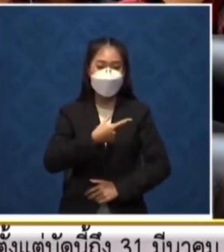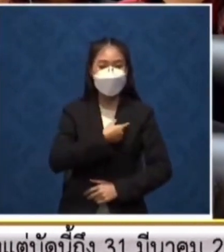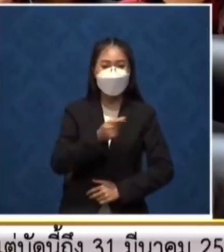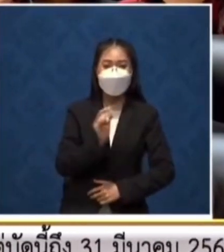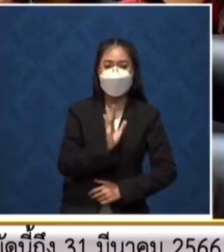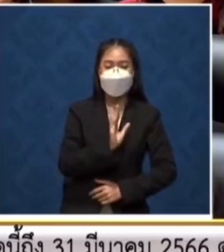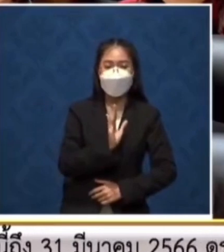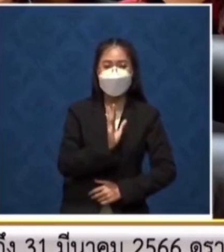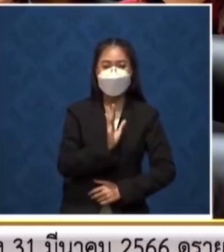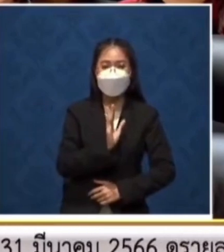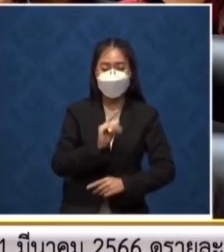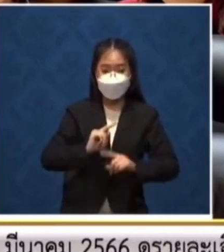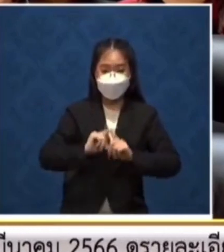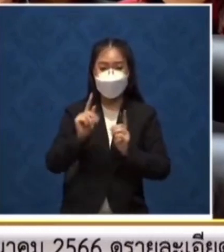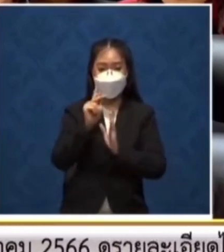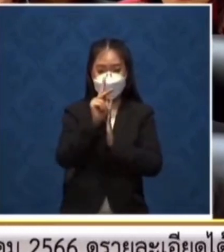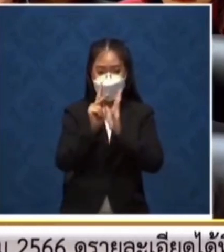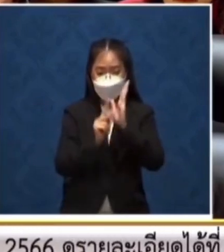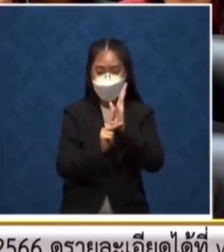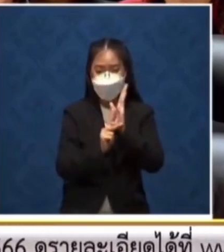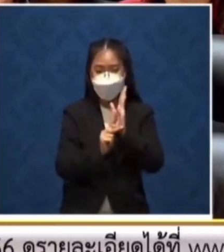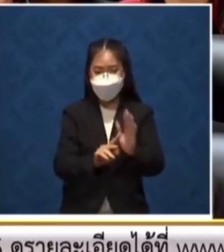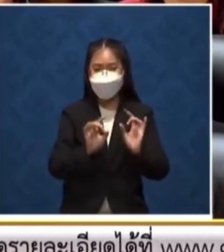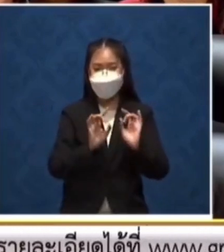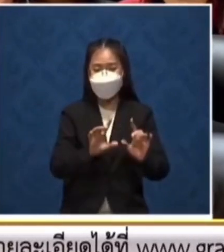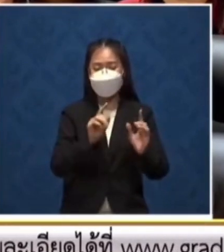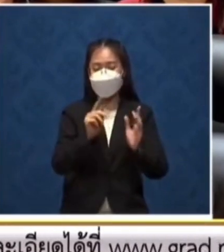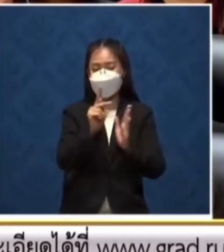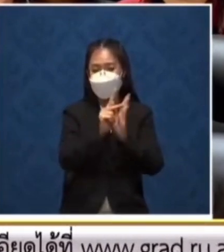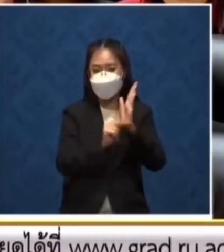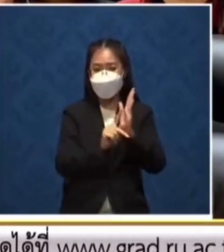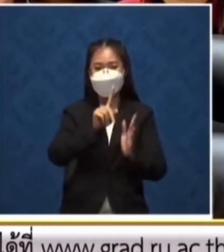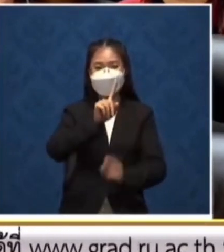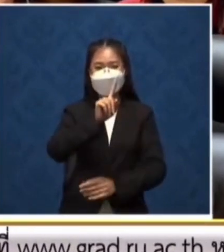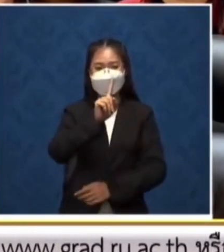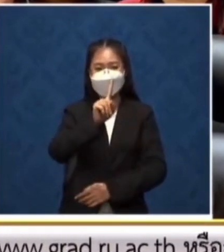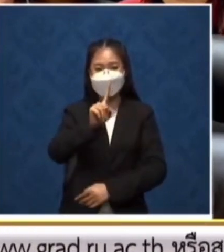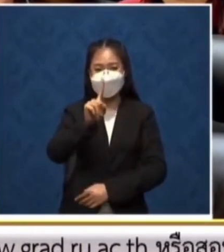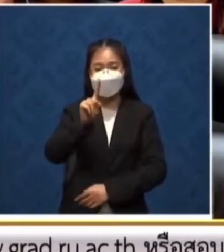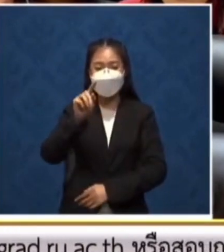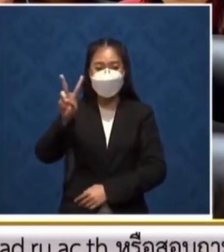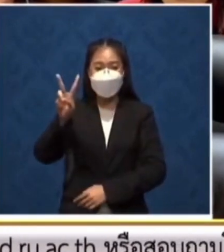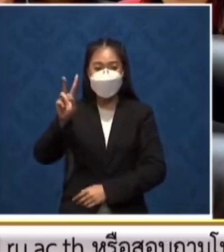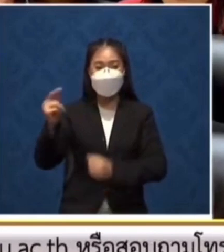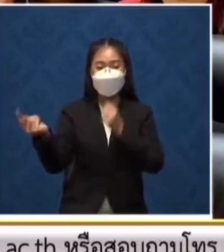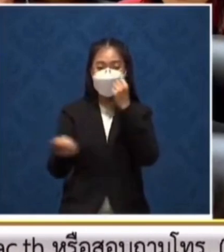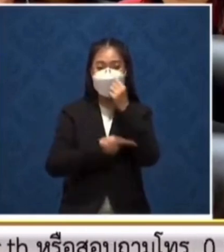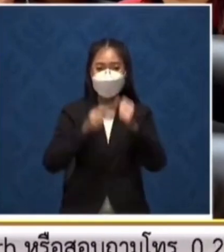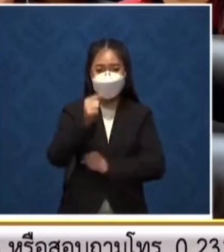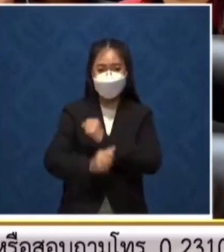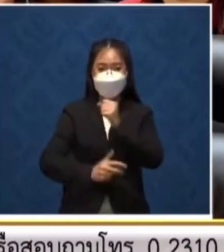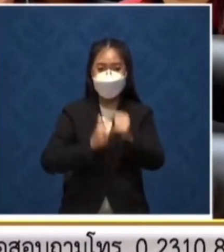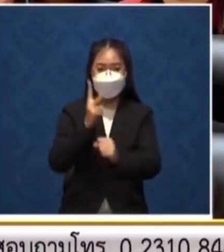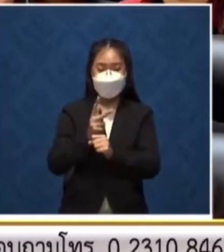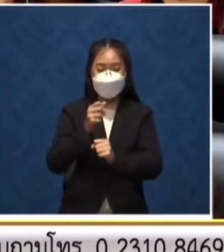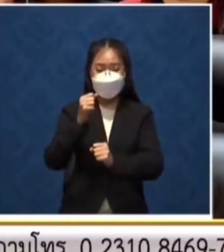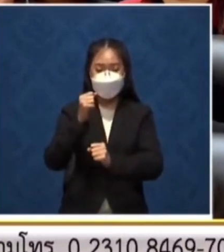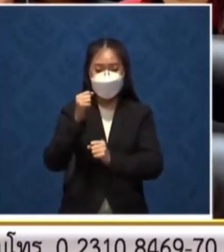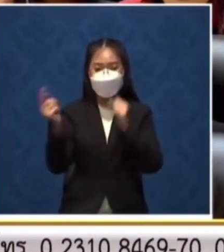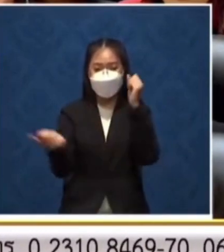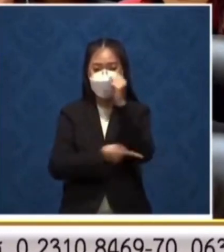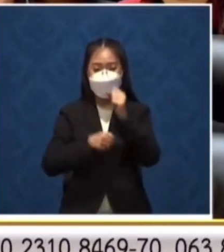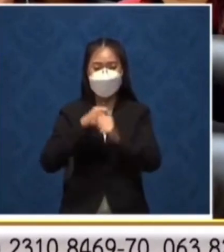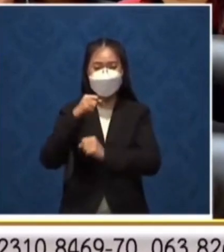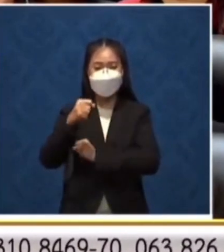ใจแต่การใช้กฎหมายรุนแรงอย่างมาตรา112ทุก3โทษ3ปีถึง15ปีกับเยาวชนอ